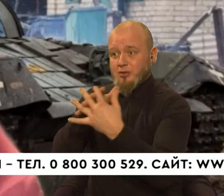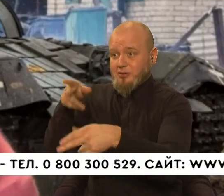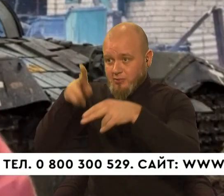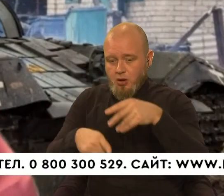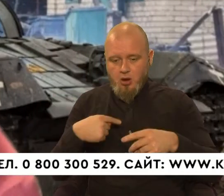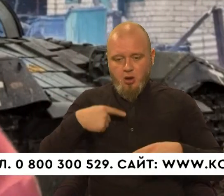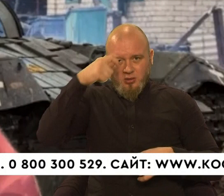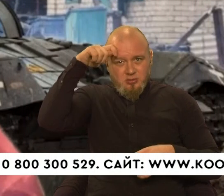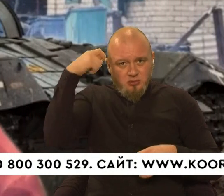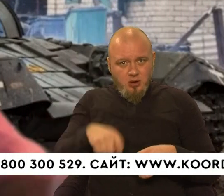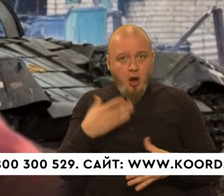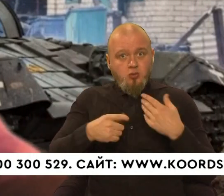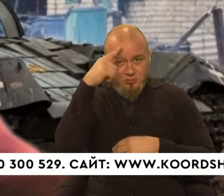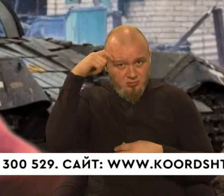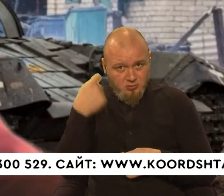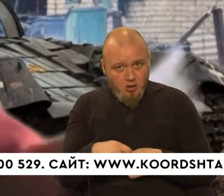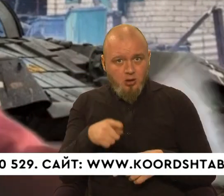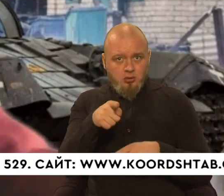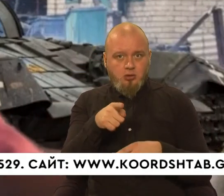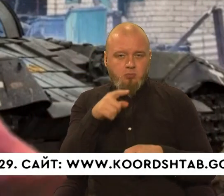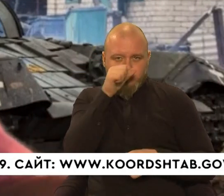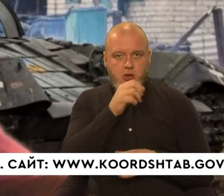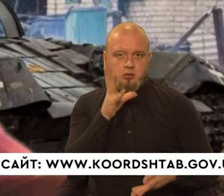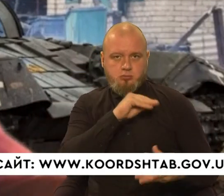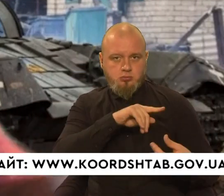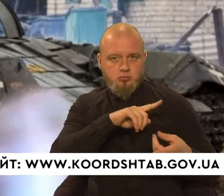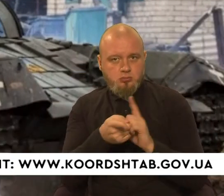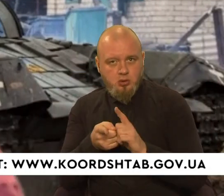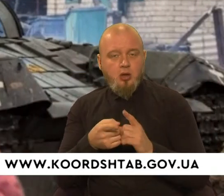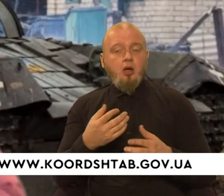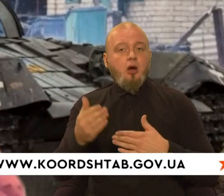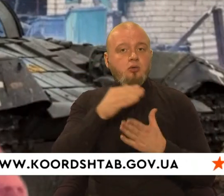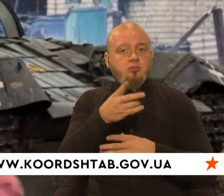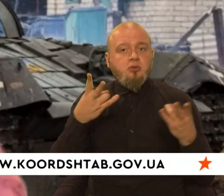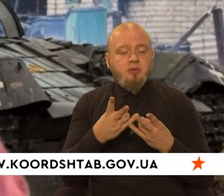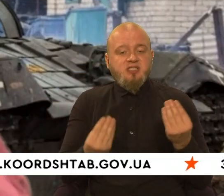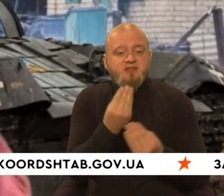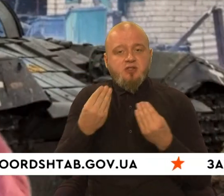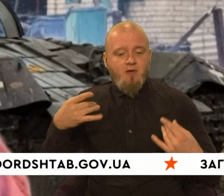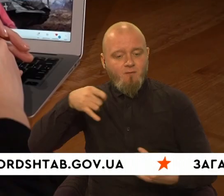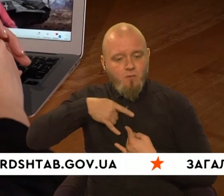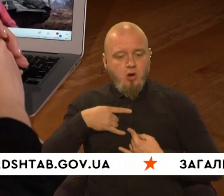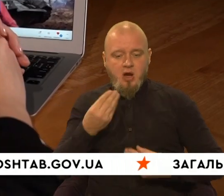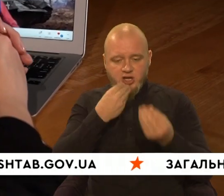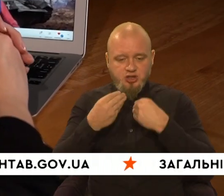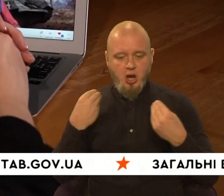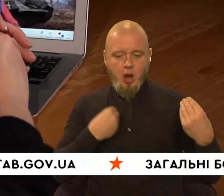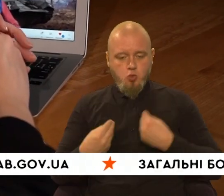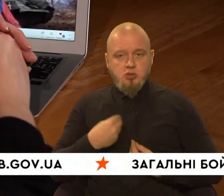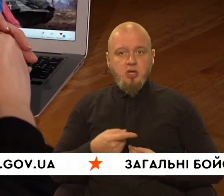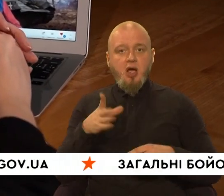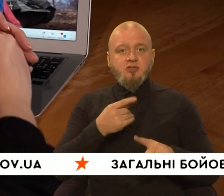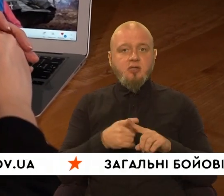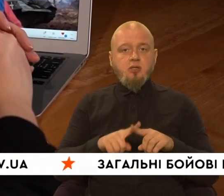ти спітнілий. А якщо ти спітнілий, то ти мерзнеш. Тож тобі потрібна свіжа форма, їжа, амуніція. І все це має